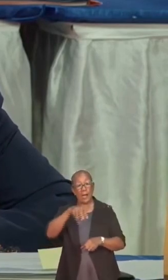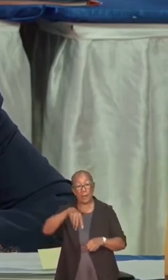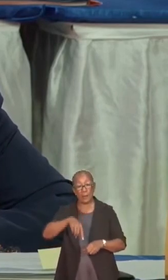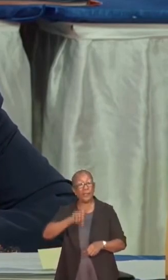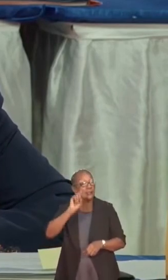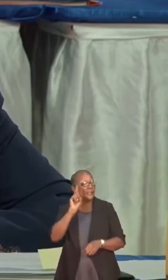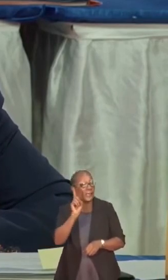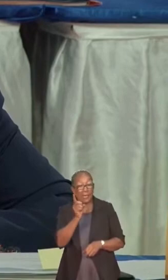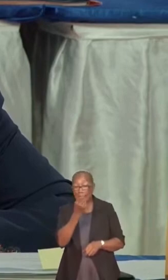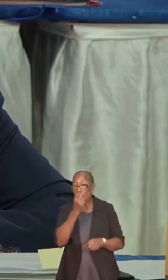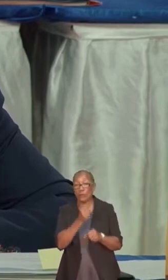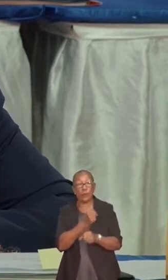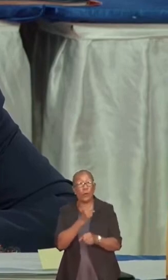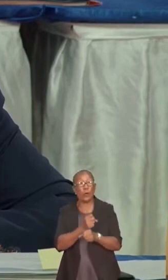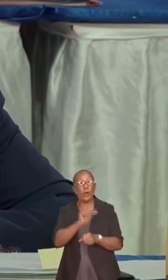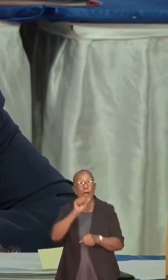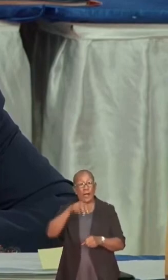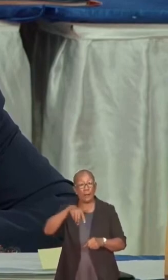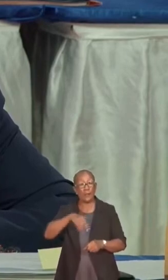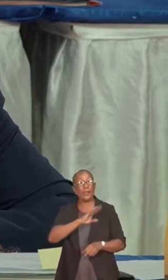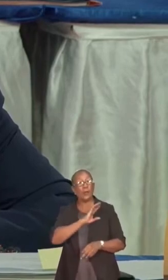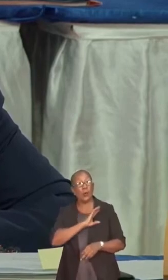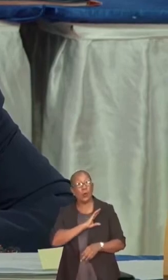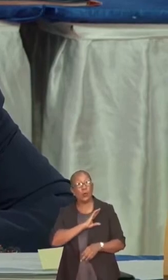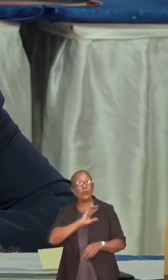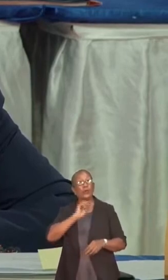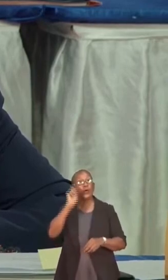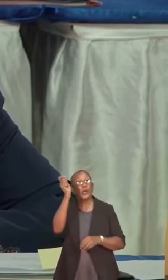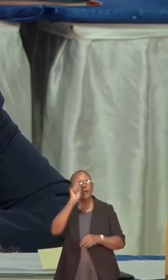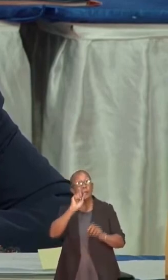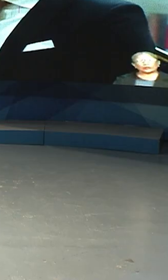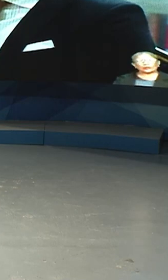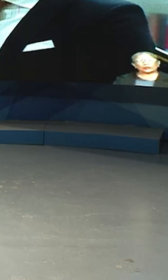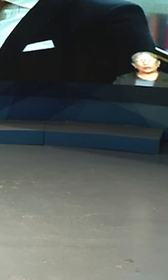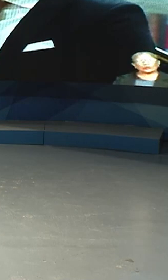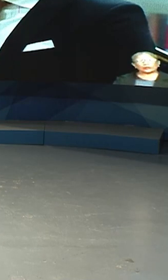voor bouw, AHP is ook voor renovatie.